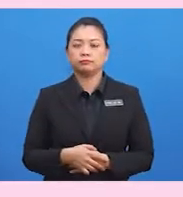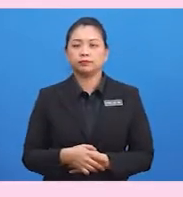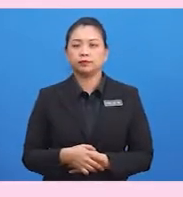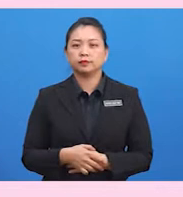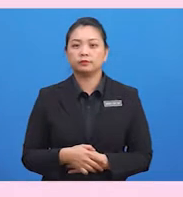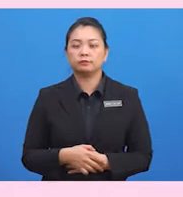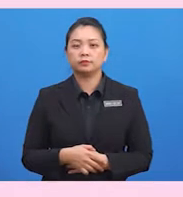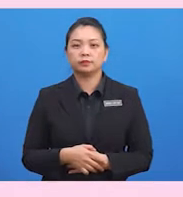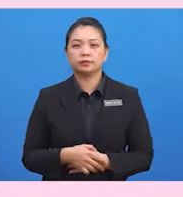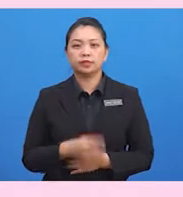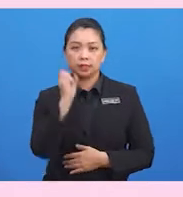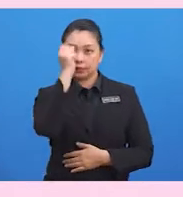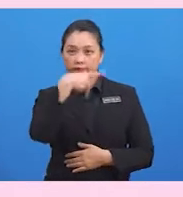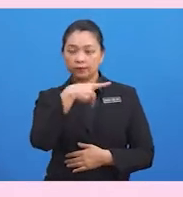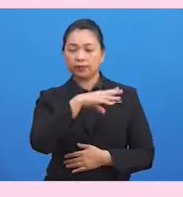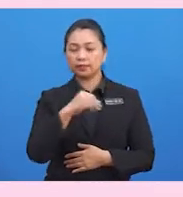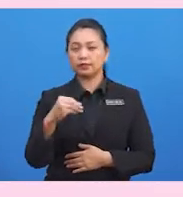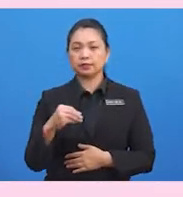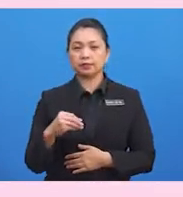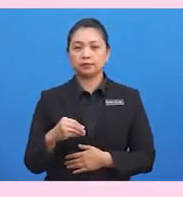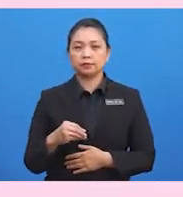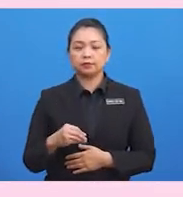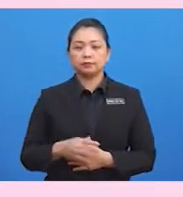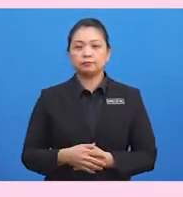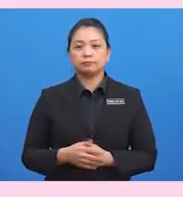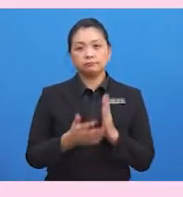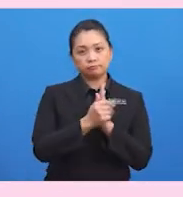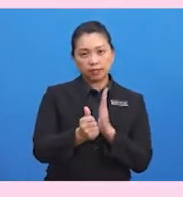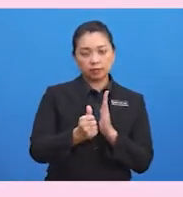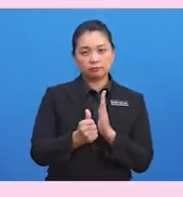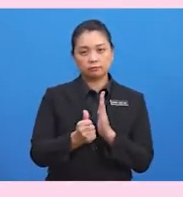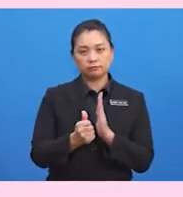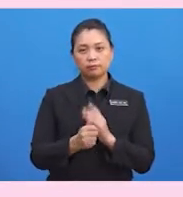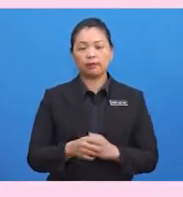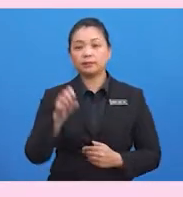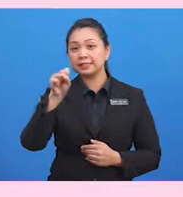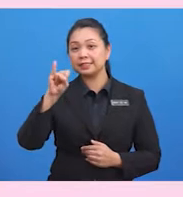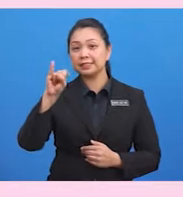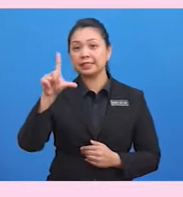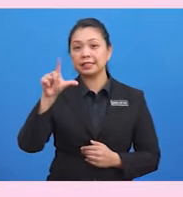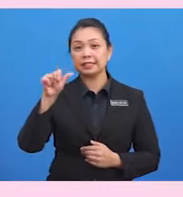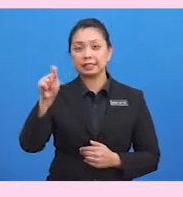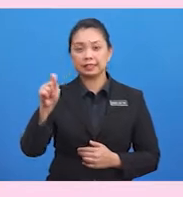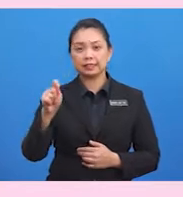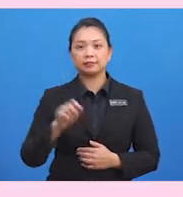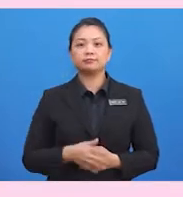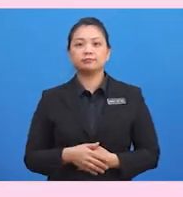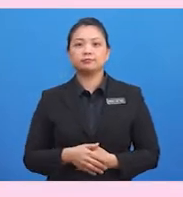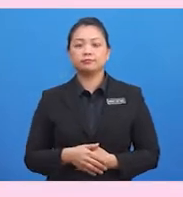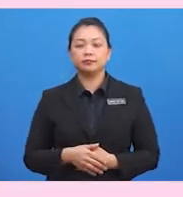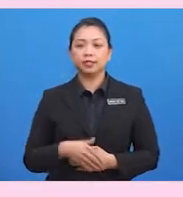disebabkan sifatnya berani dan Mahe dalam persilatan make Laksmana bertanggungjawab sebagai